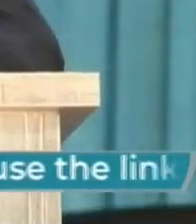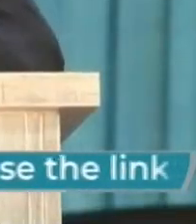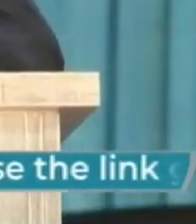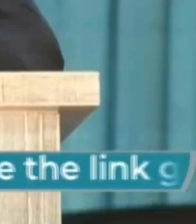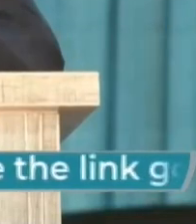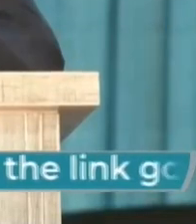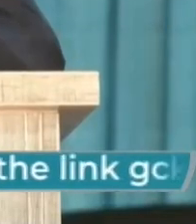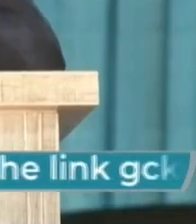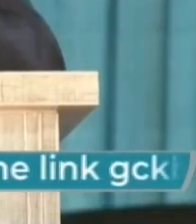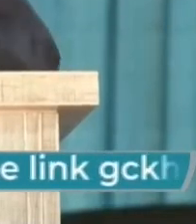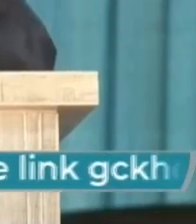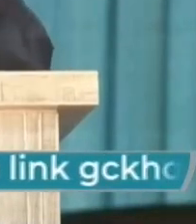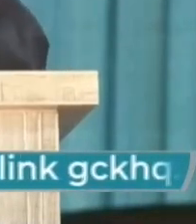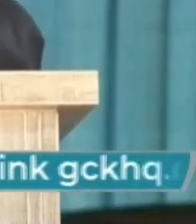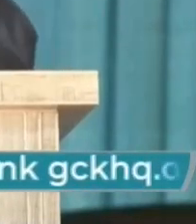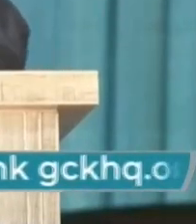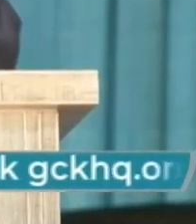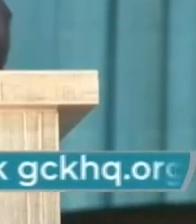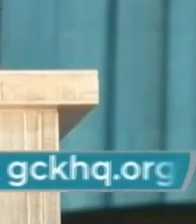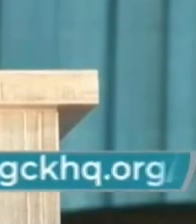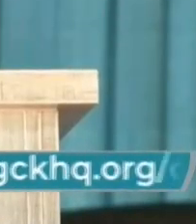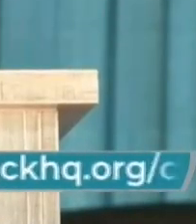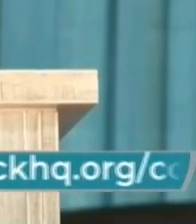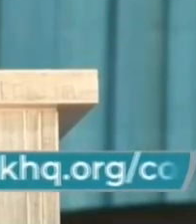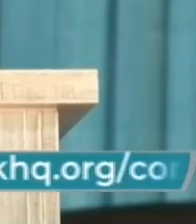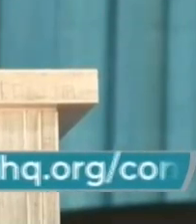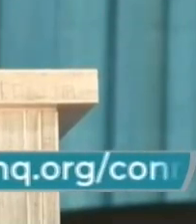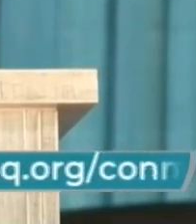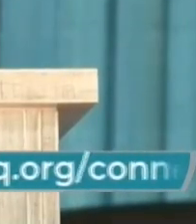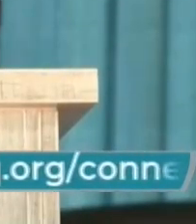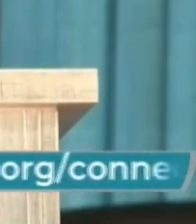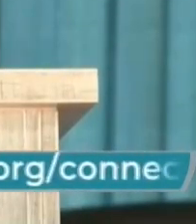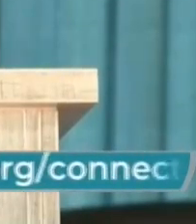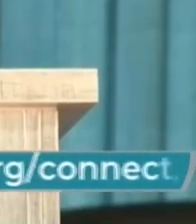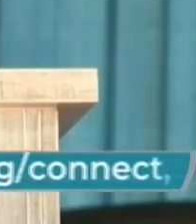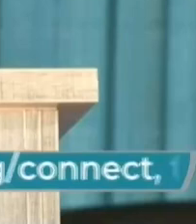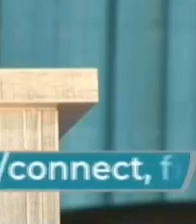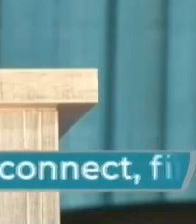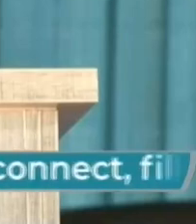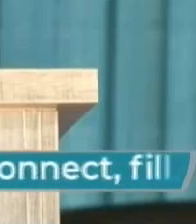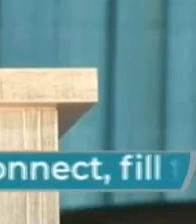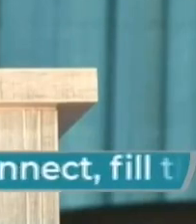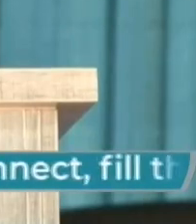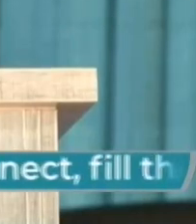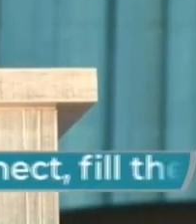Peut-être là où il travaille, ou bien si son élève, là où il fréquente.